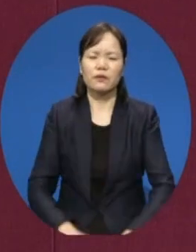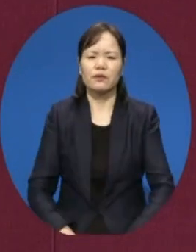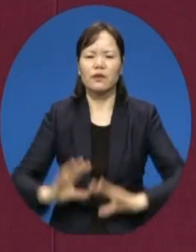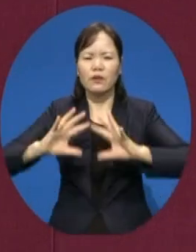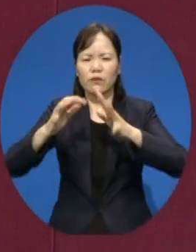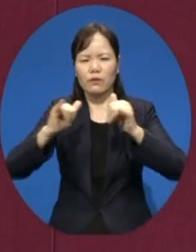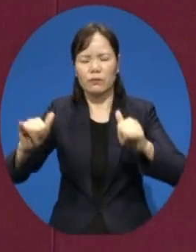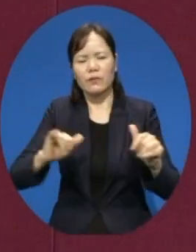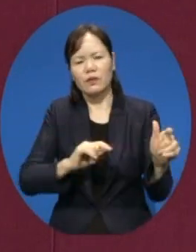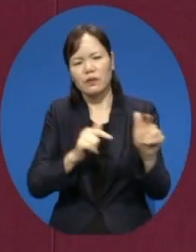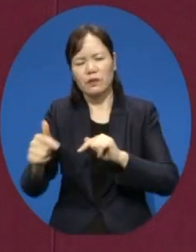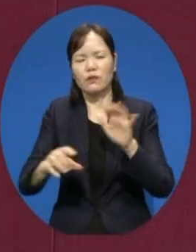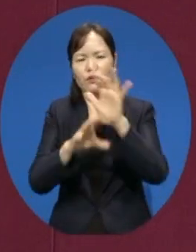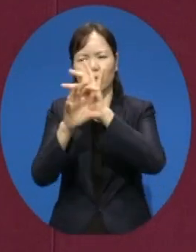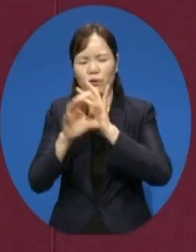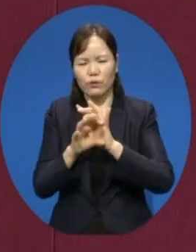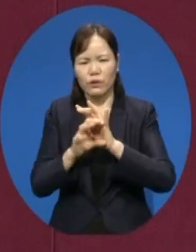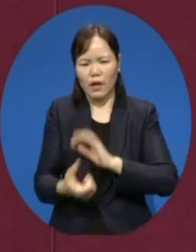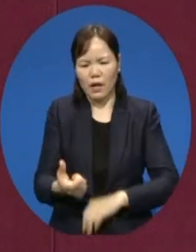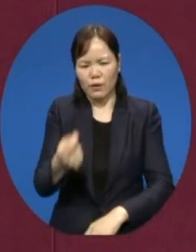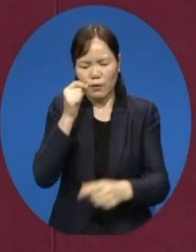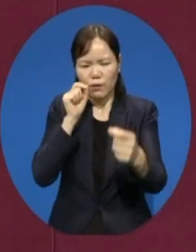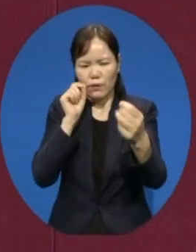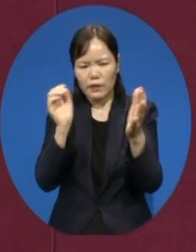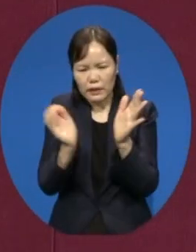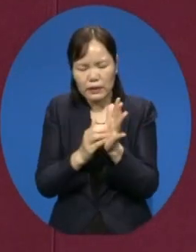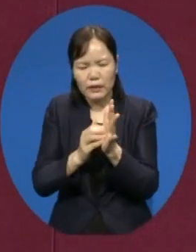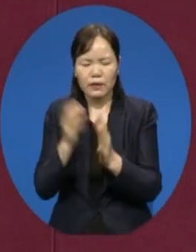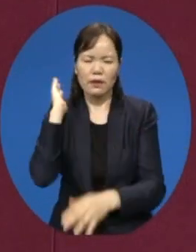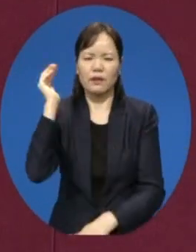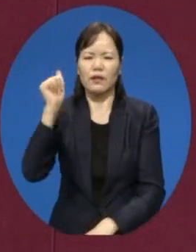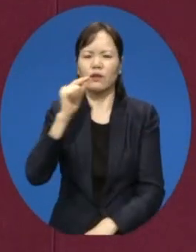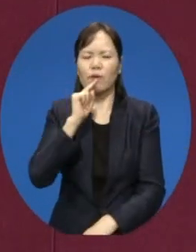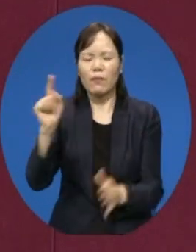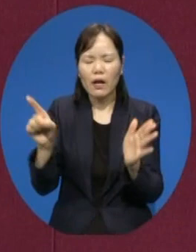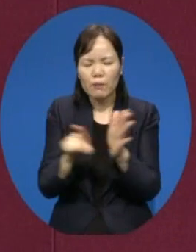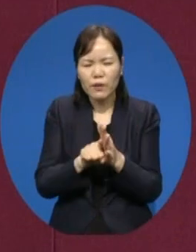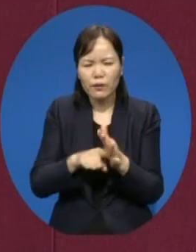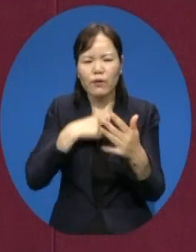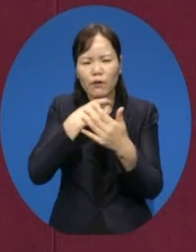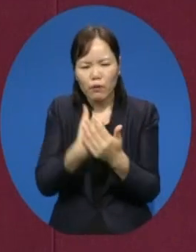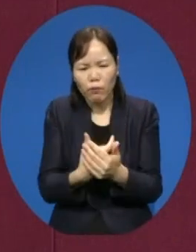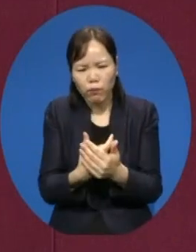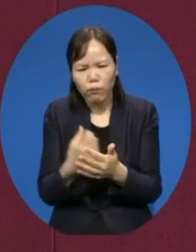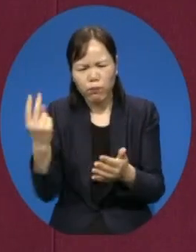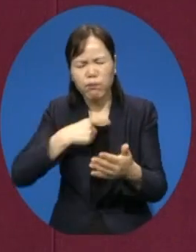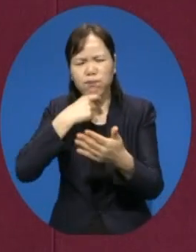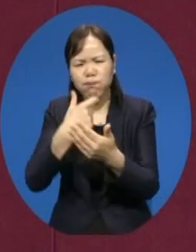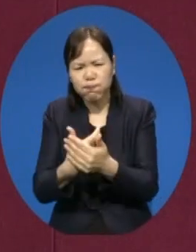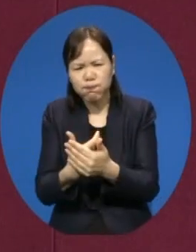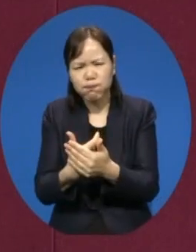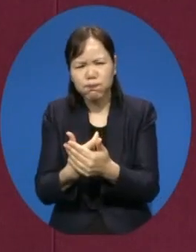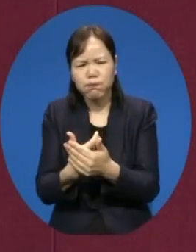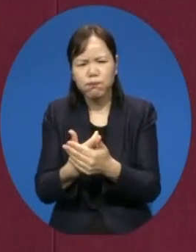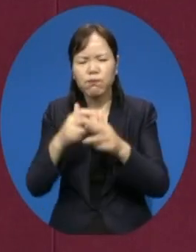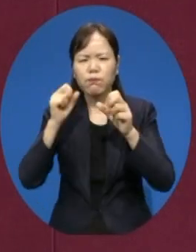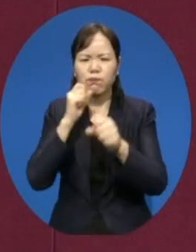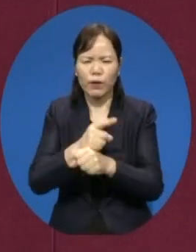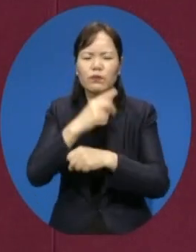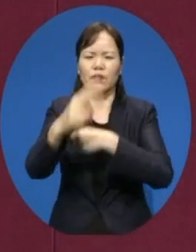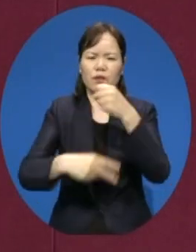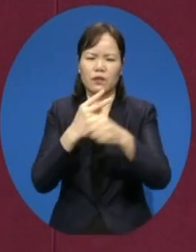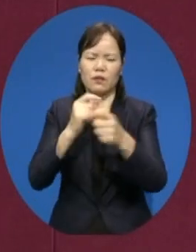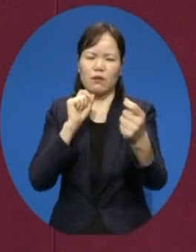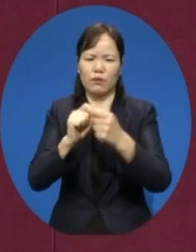국민들은 코로나 터널 곧 끝난다는 대통령 말 믿고 속고 속으면서 2년이 다 되어가고 있습니다. 다른 나라